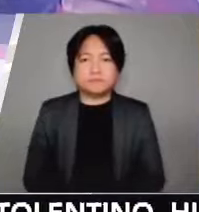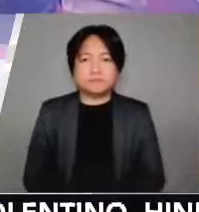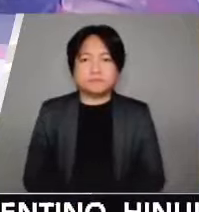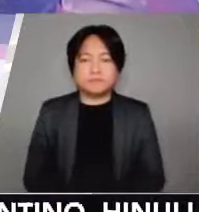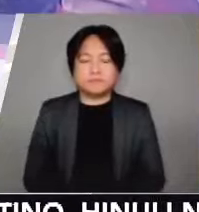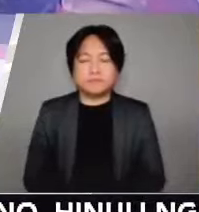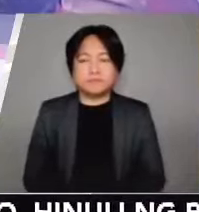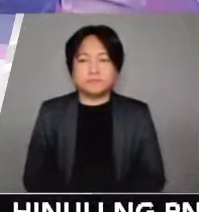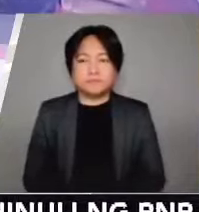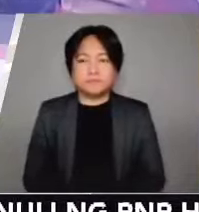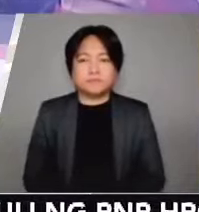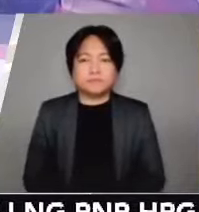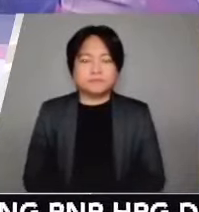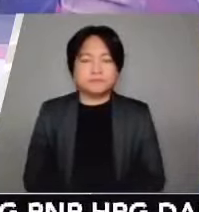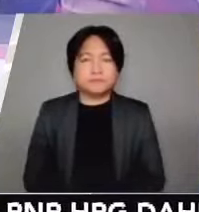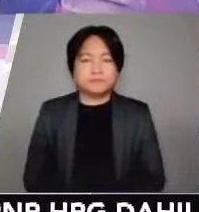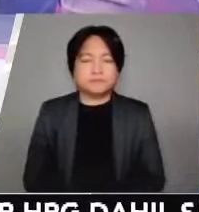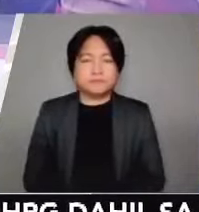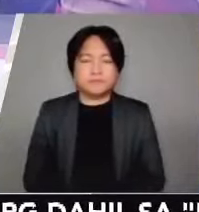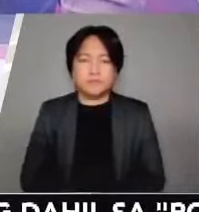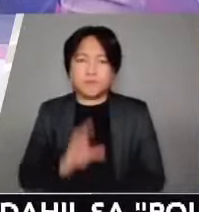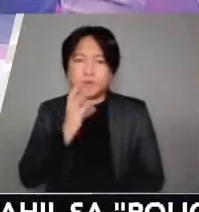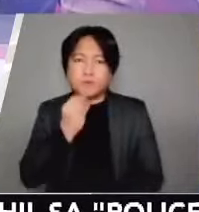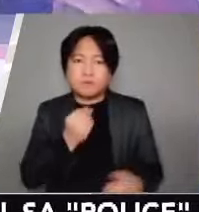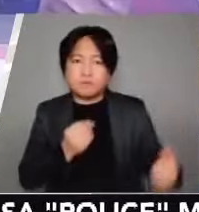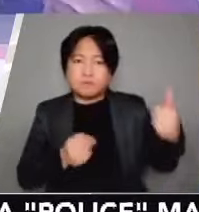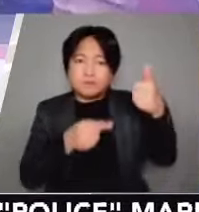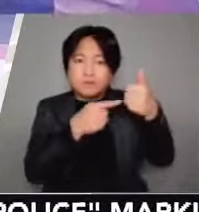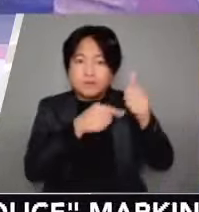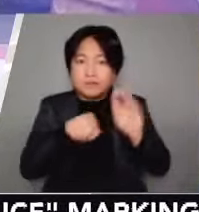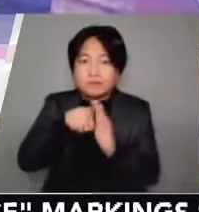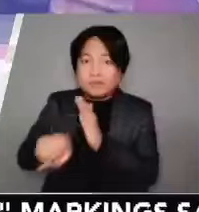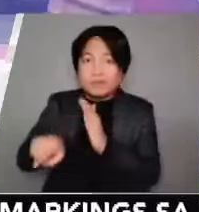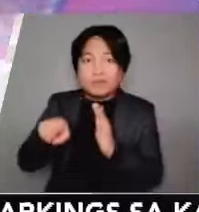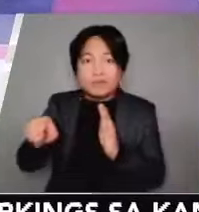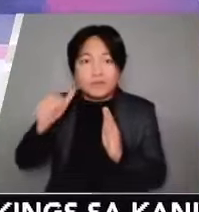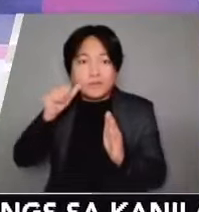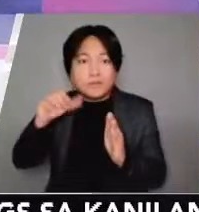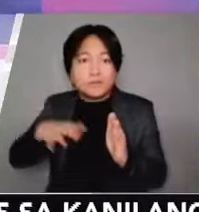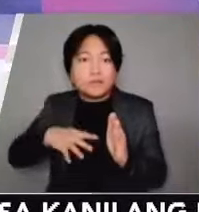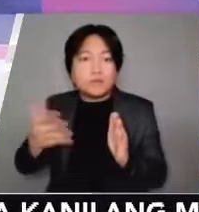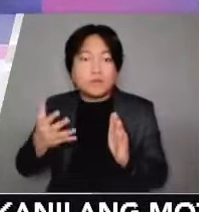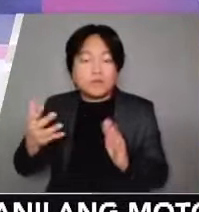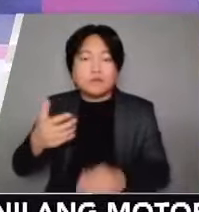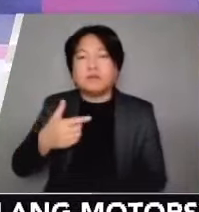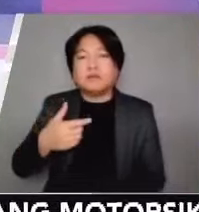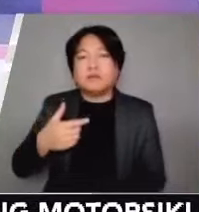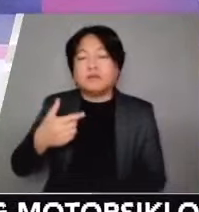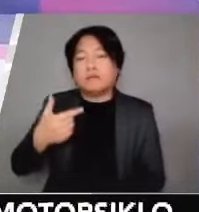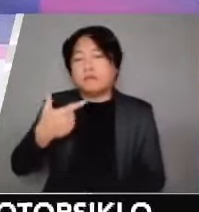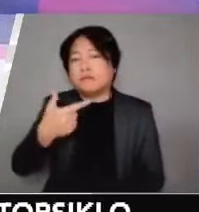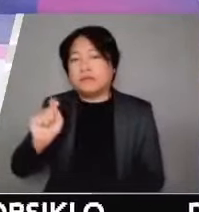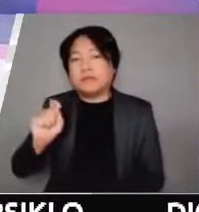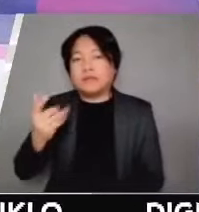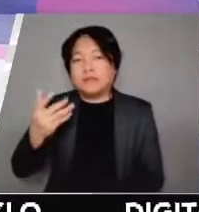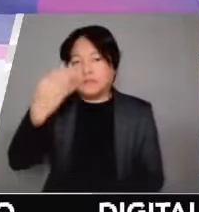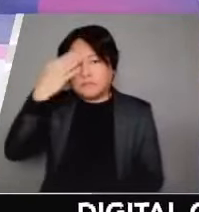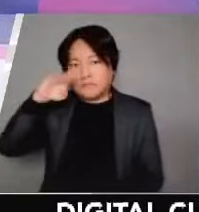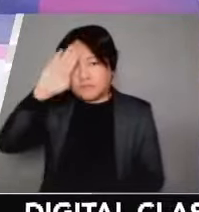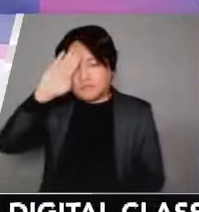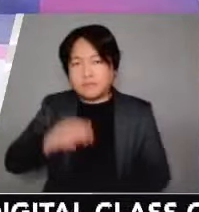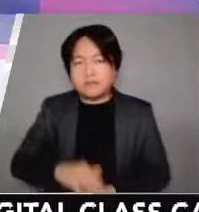Iba-iba ang tinuturong mastermind sa pagpatay sa isang ginang sa General Trias, Cavite. At kabilang sa kanila ang bagong kasambahay ng biktima at ang